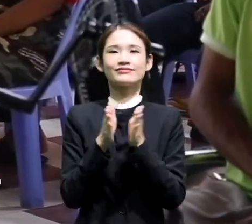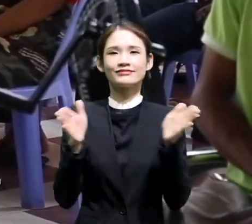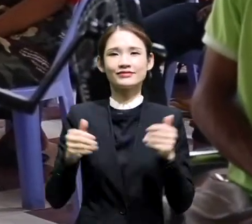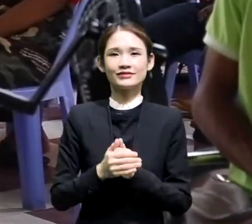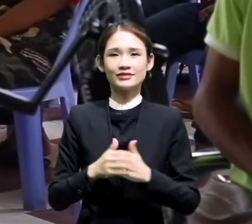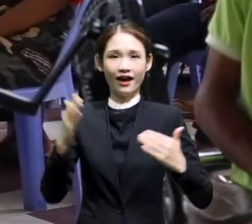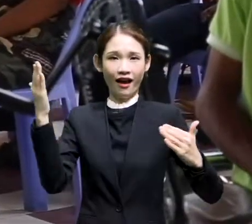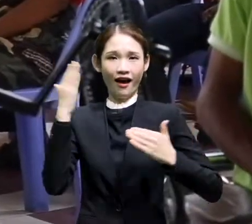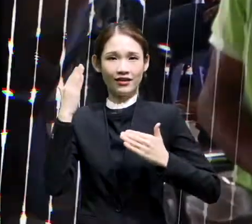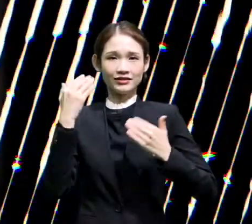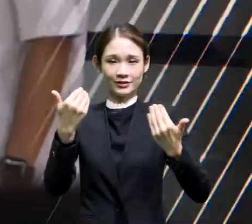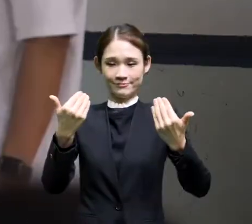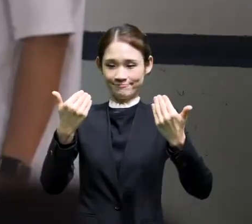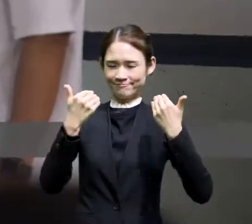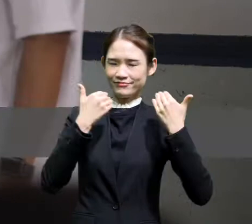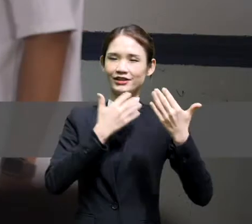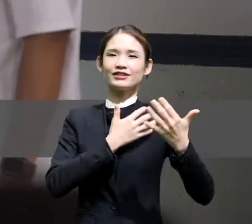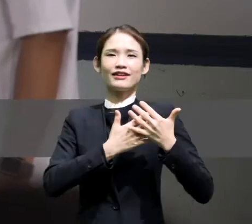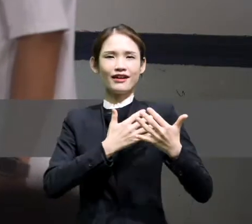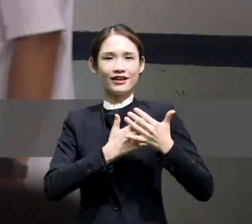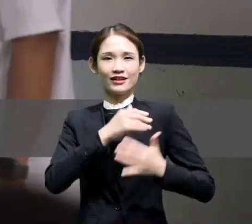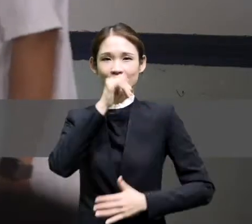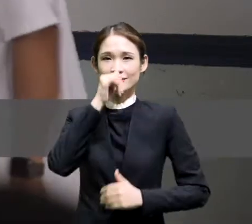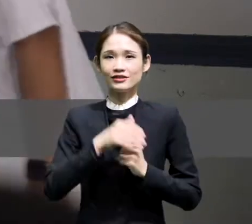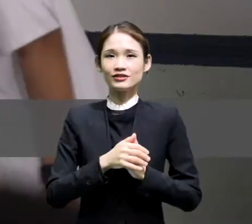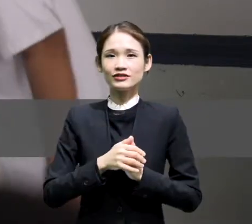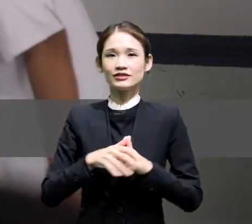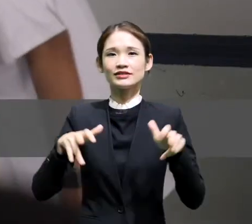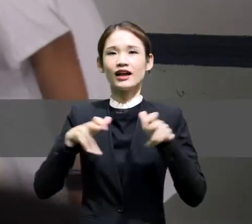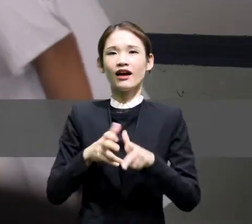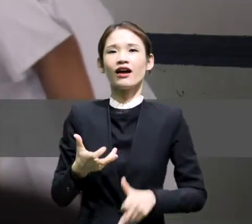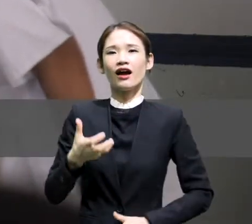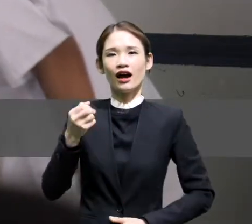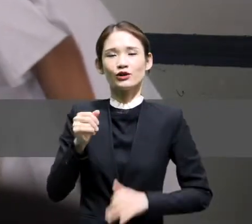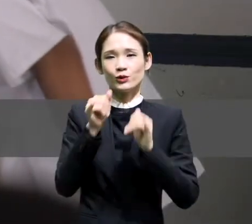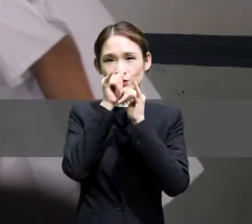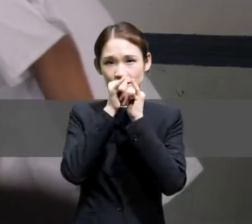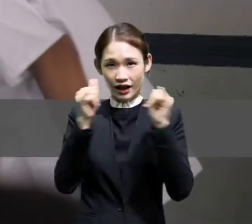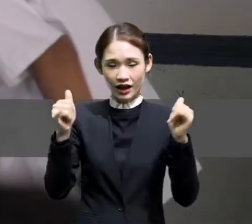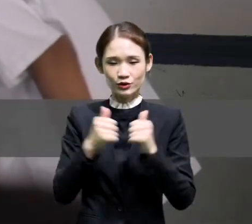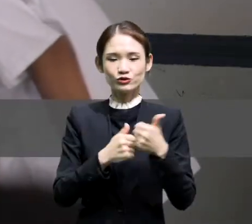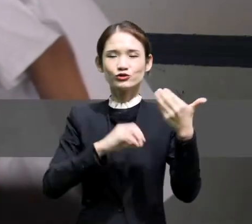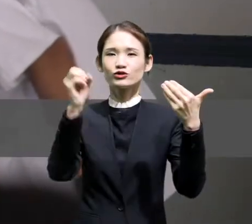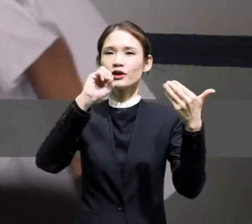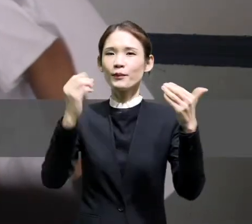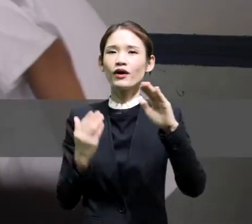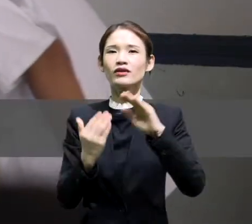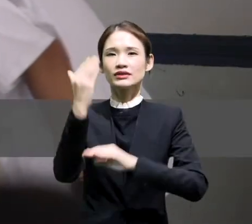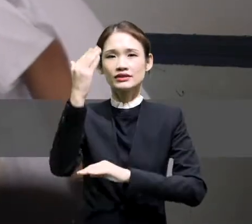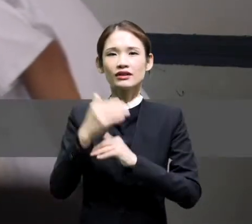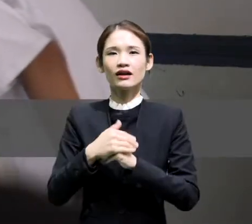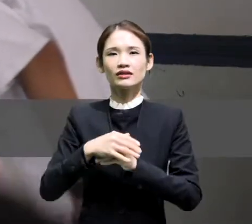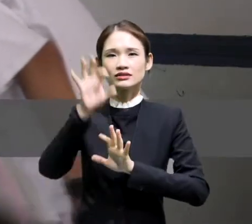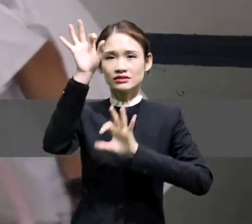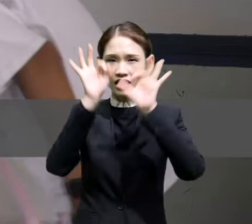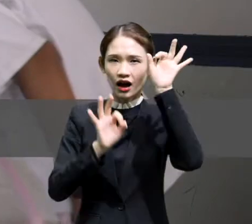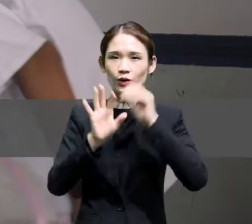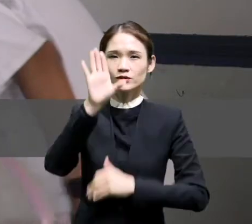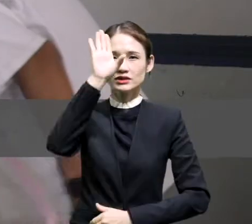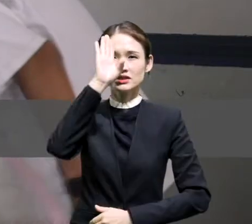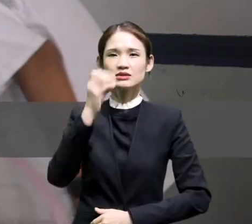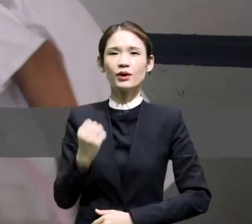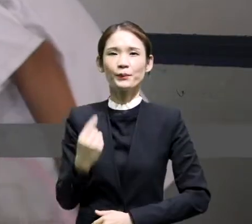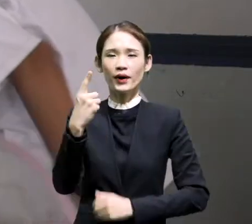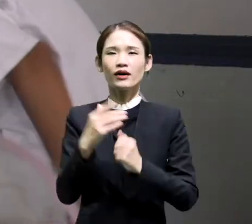시작했는데 학생들이 한껏 기대에 찬 모습입니다. 장애를 가지고 있는 사람들의 90% 정도가